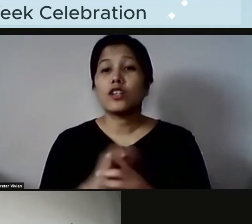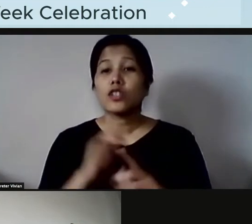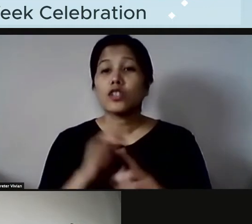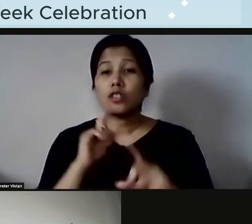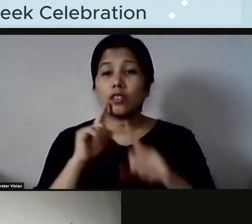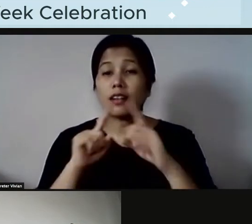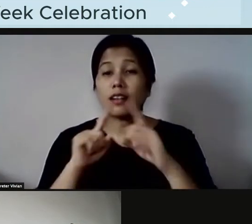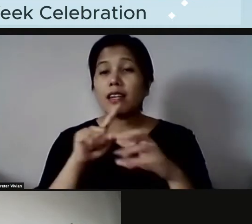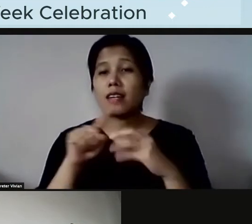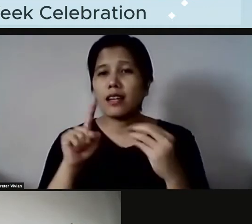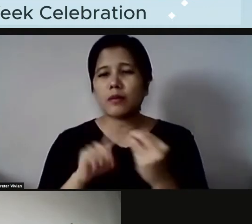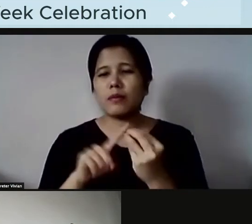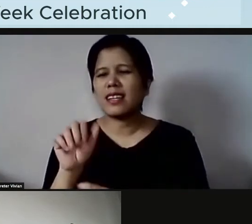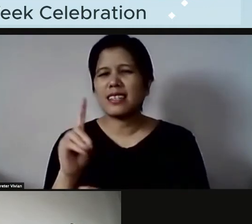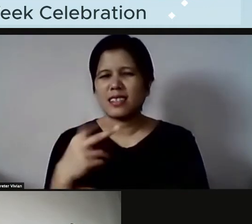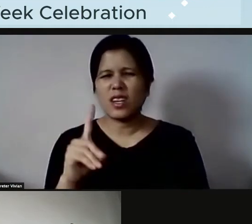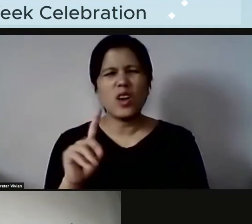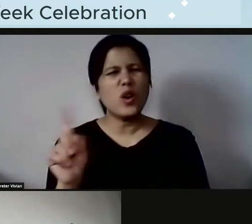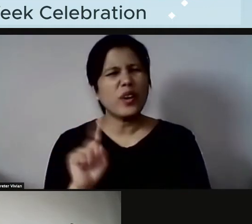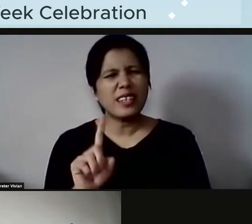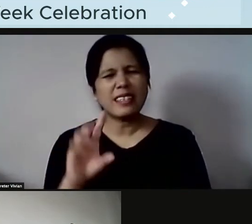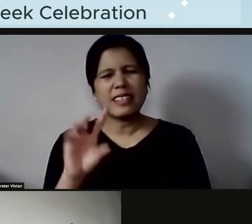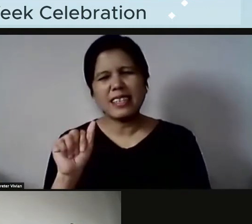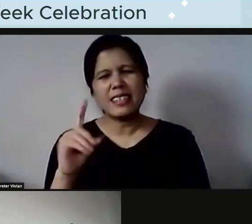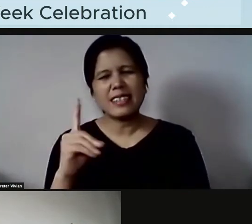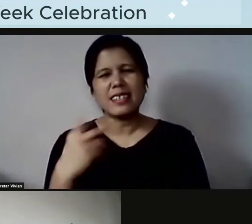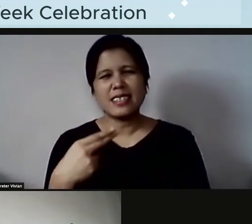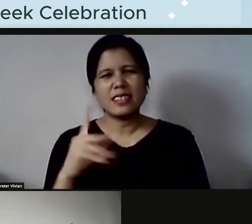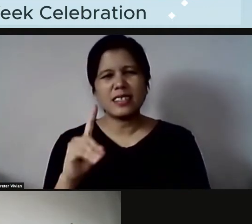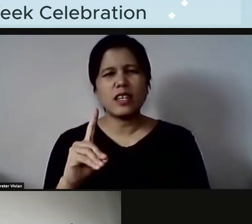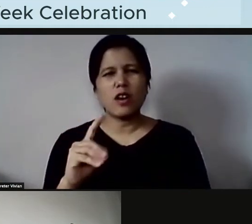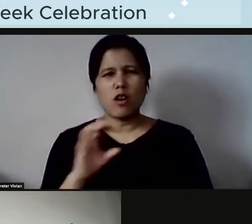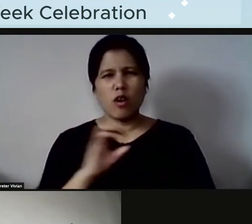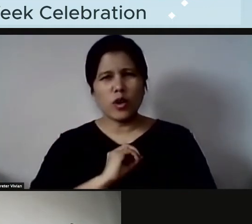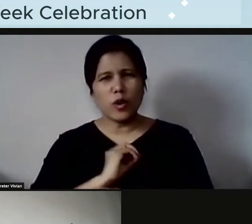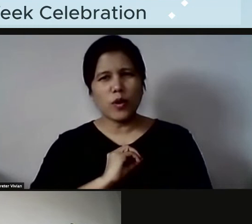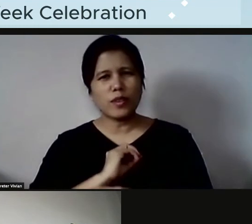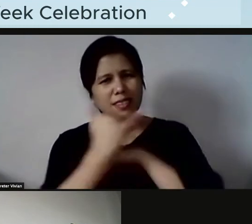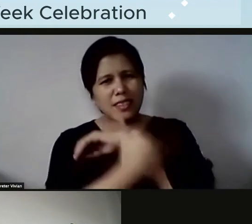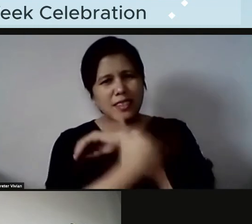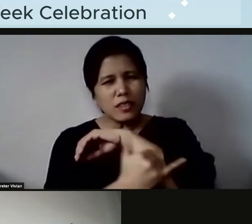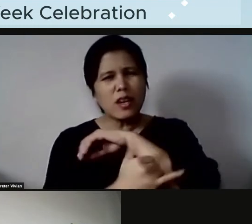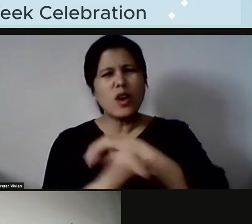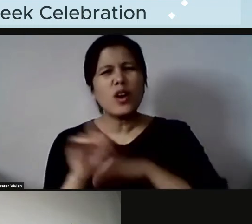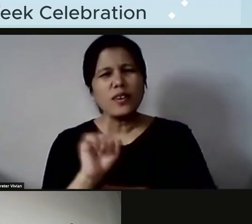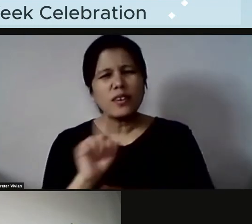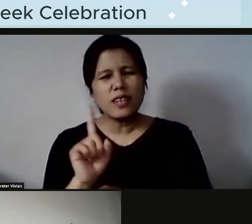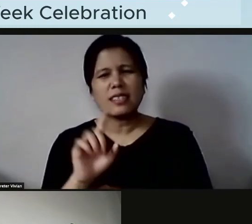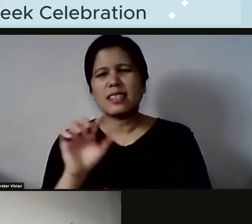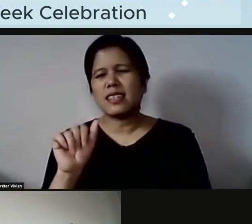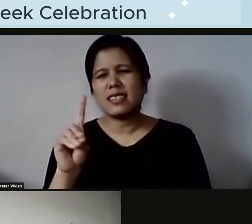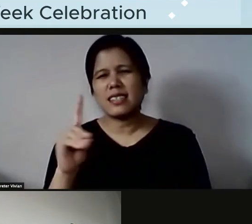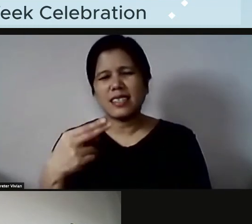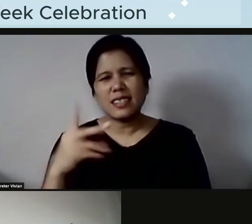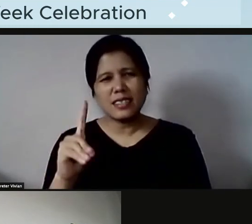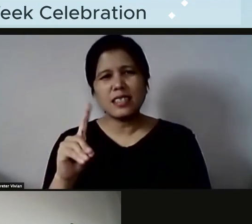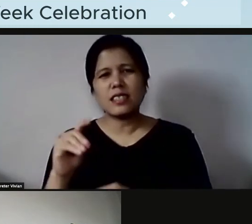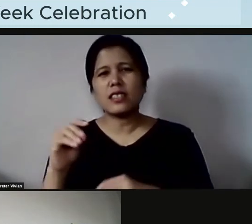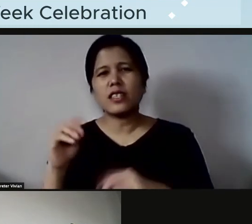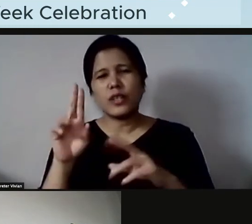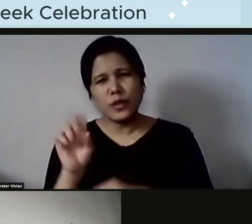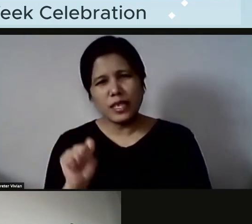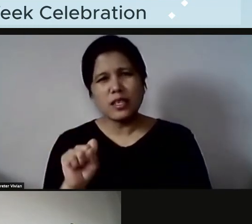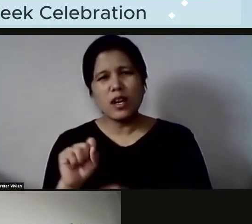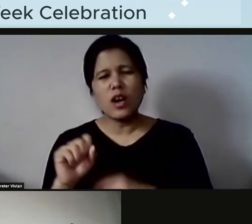about ADHD. What is ADHD in their own country? What is ADHD in the US? What is ADHD